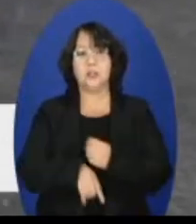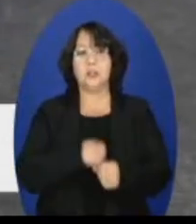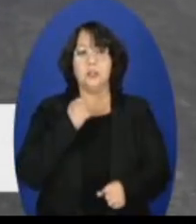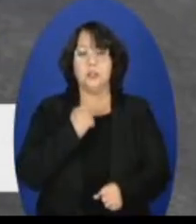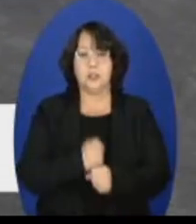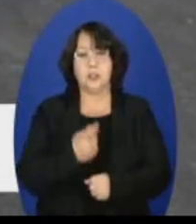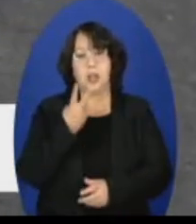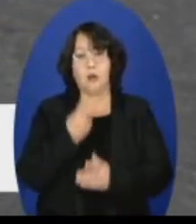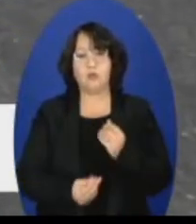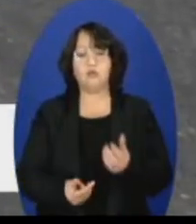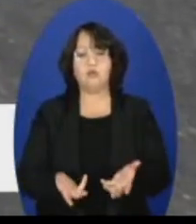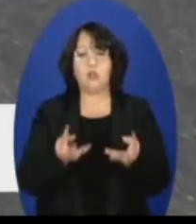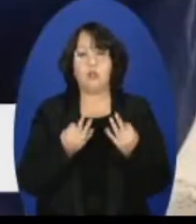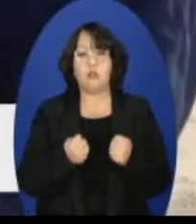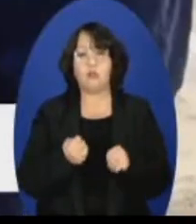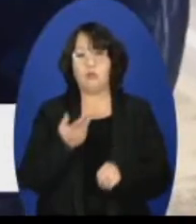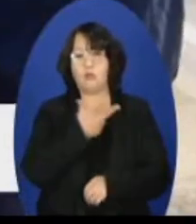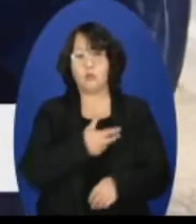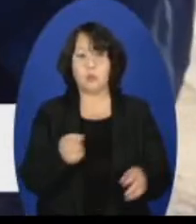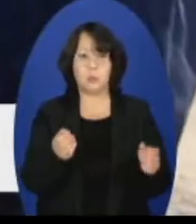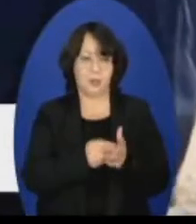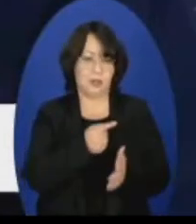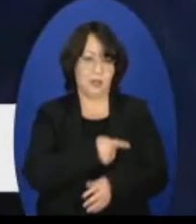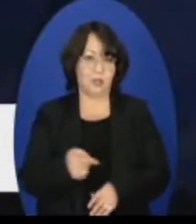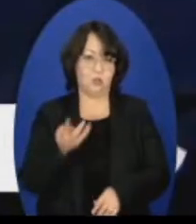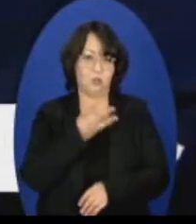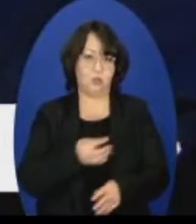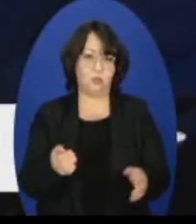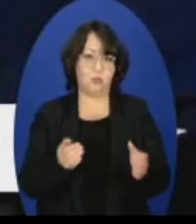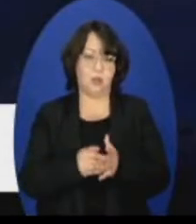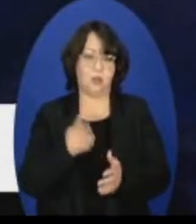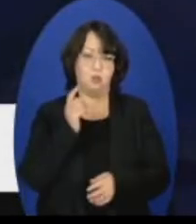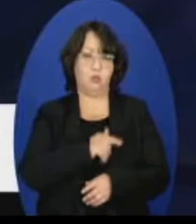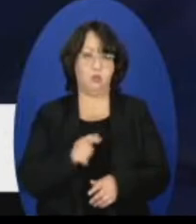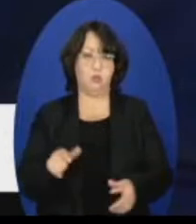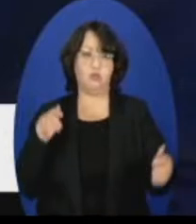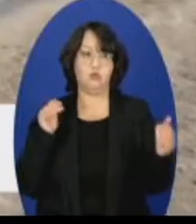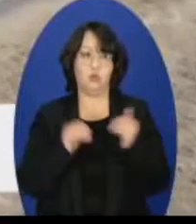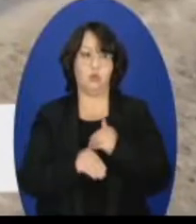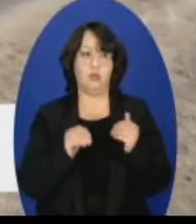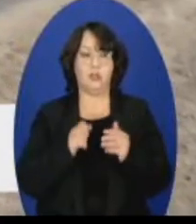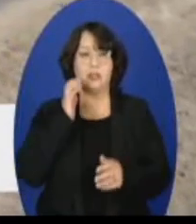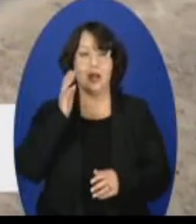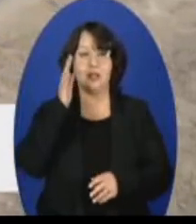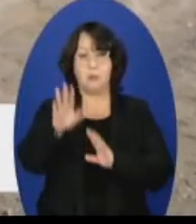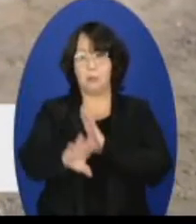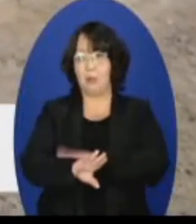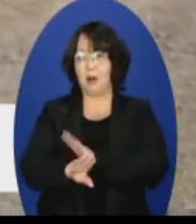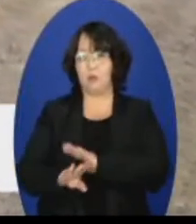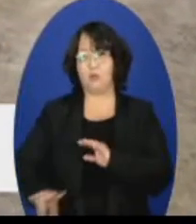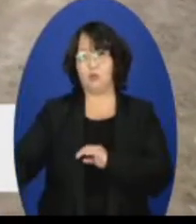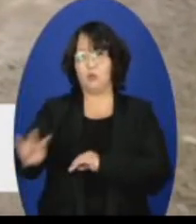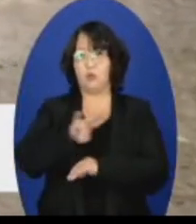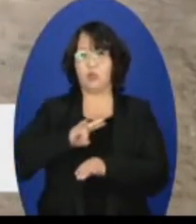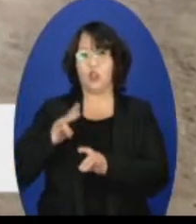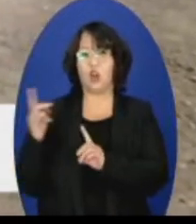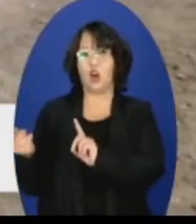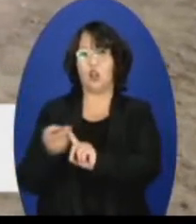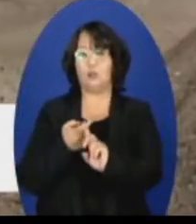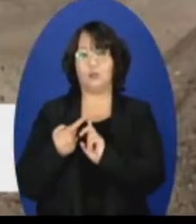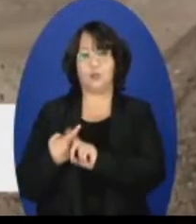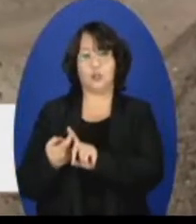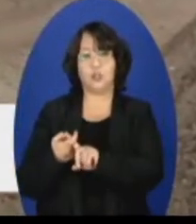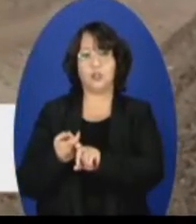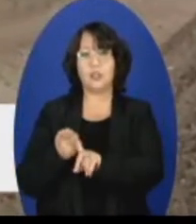жилдээ давхурдсан тоогоор 300,000-аас 400,000 хүн зорчдог. За цаашид баруун бүсийн сүлжээг өргөтгсөөр